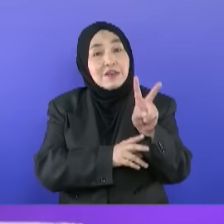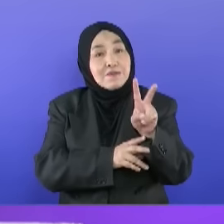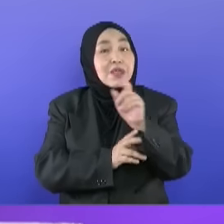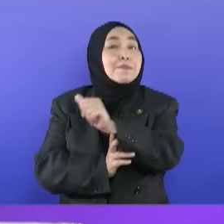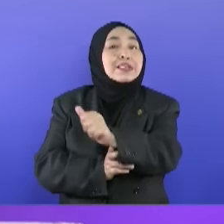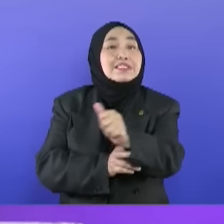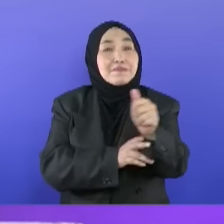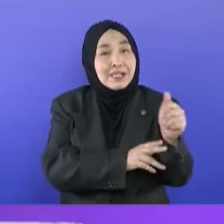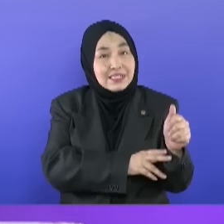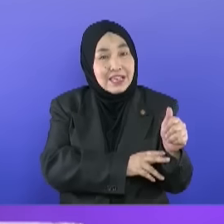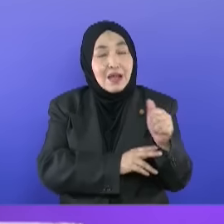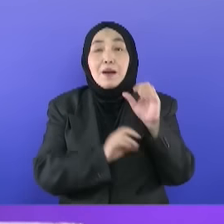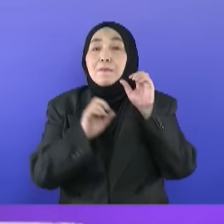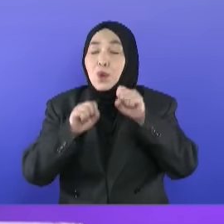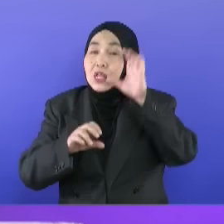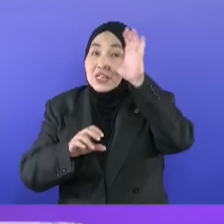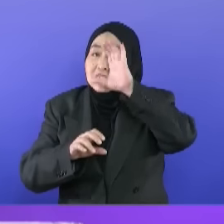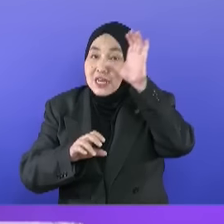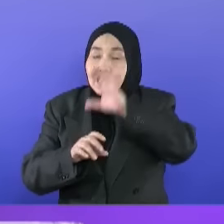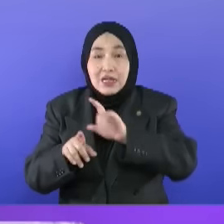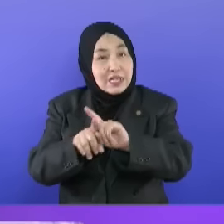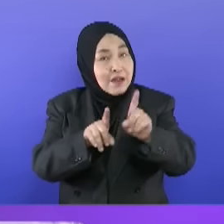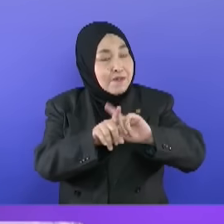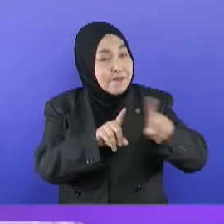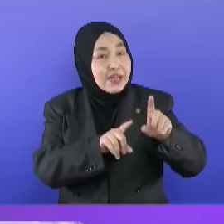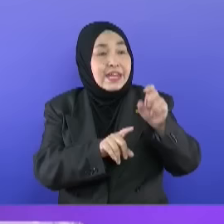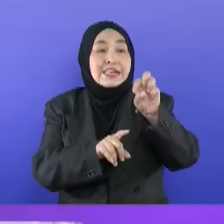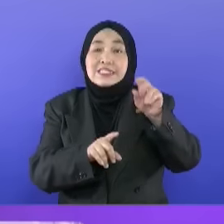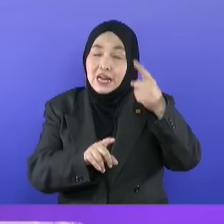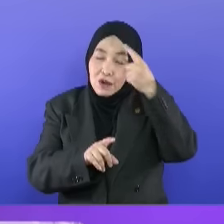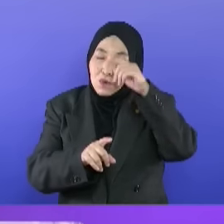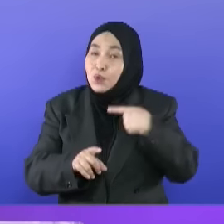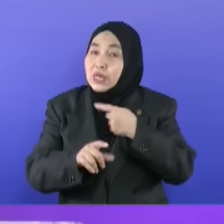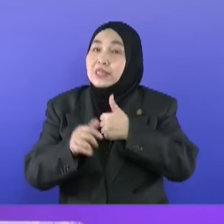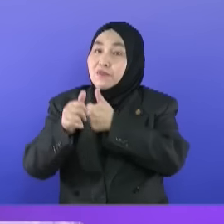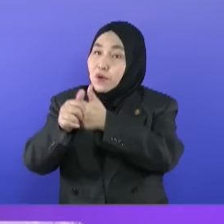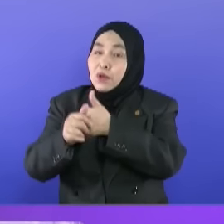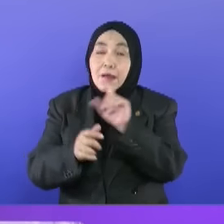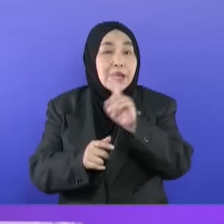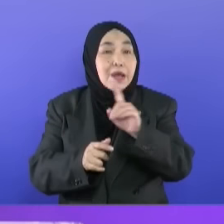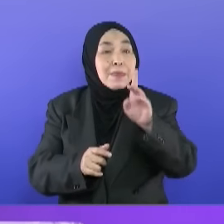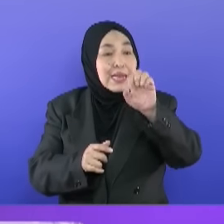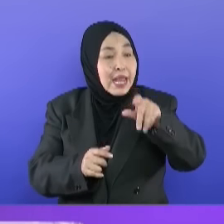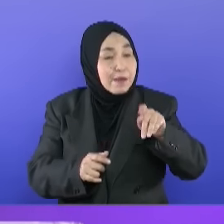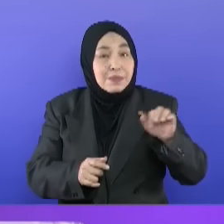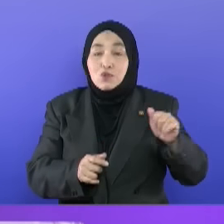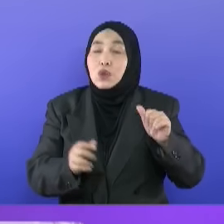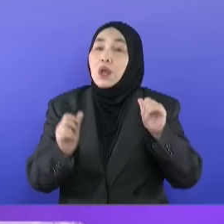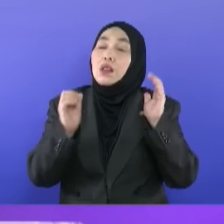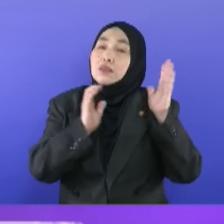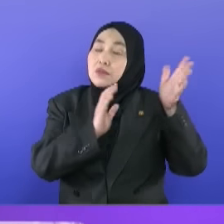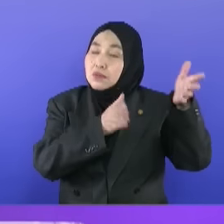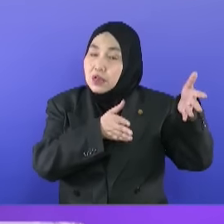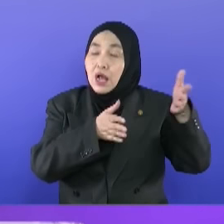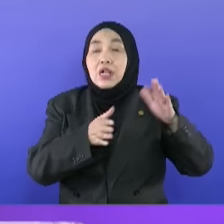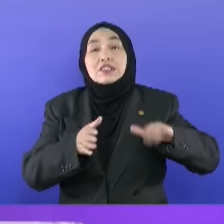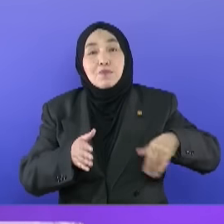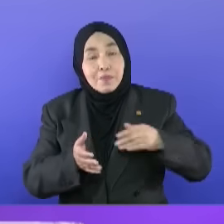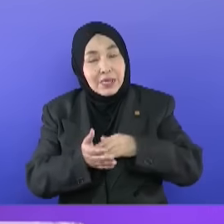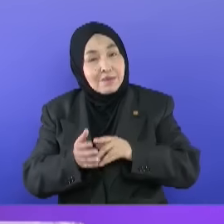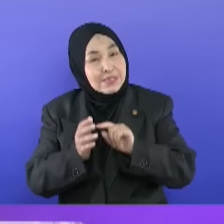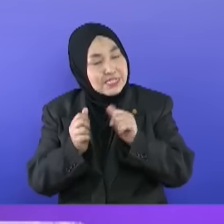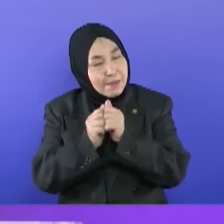masing-masing ya. Tuan-tuan boleh cari di pelbagai siaran untuk kita ikuti mana-mana episod yang tertinggal sebelum ini. Mari